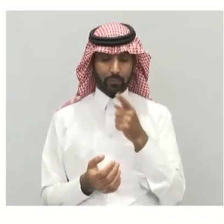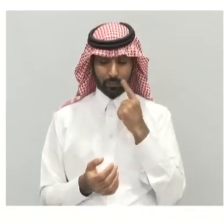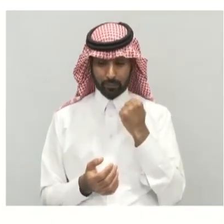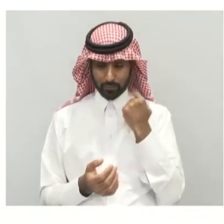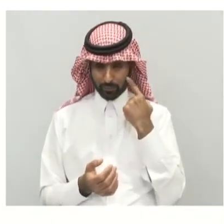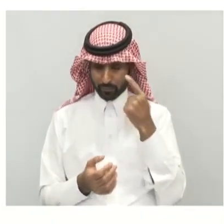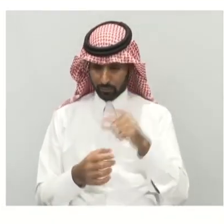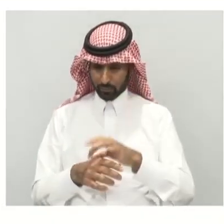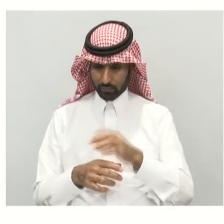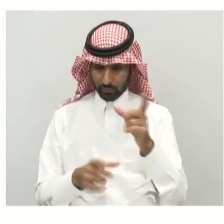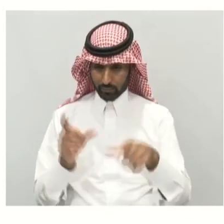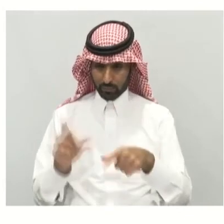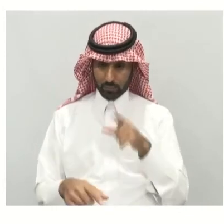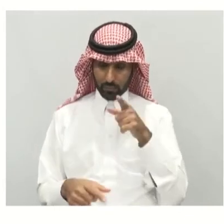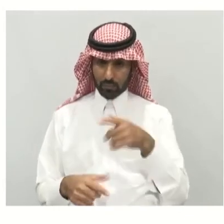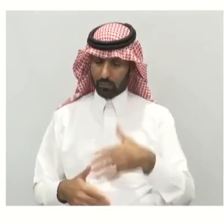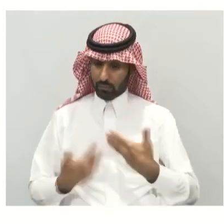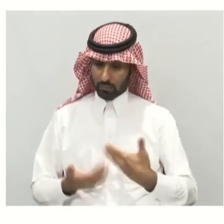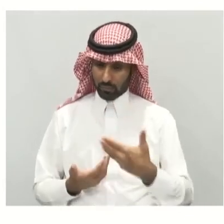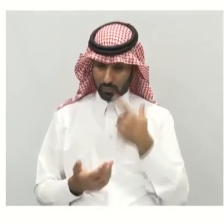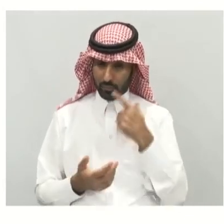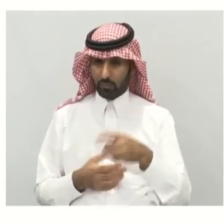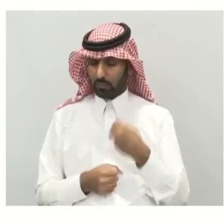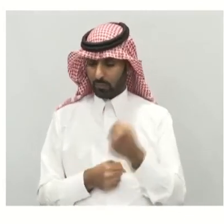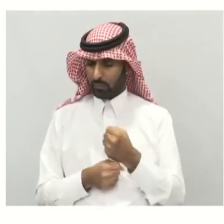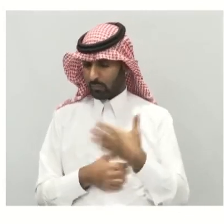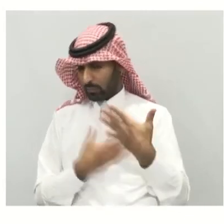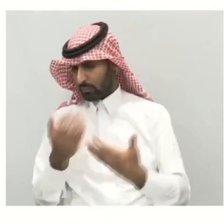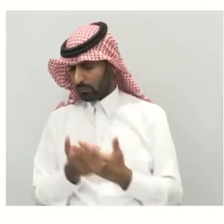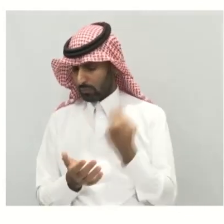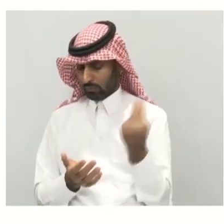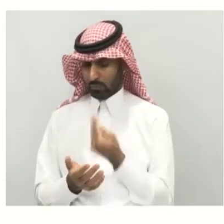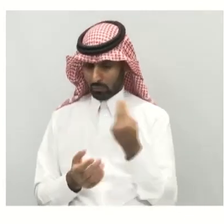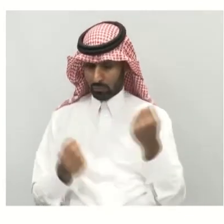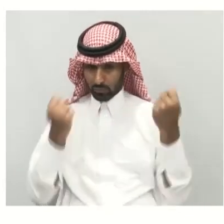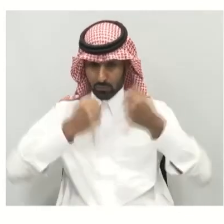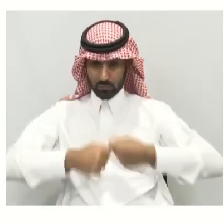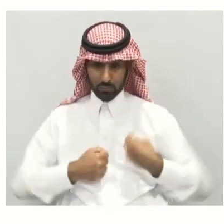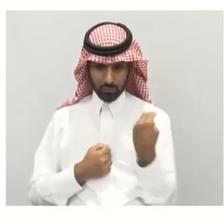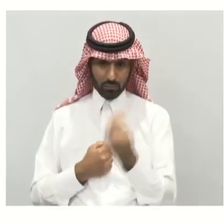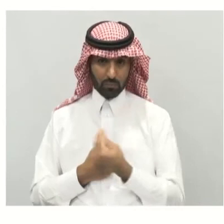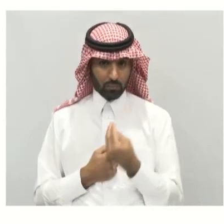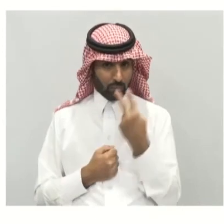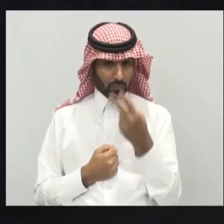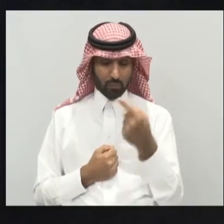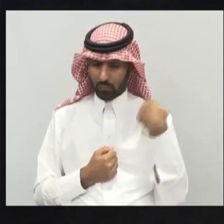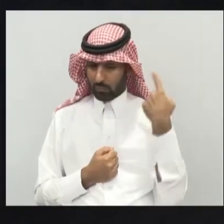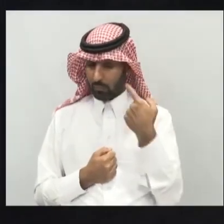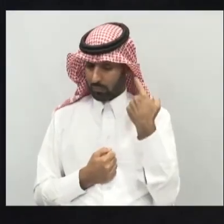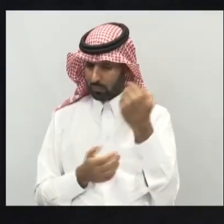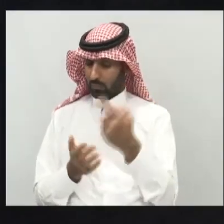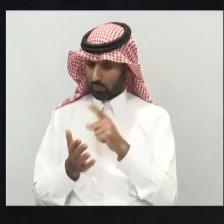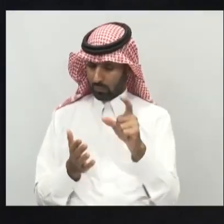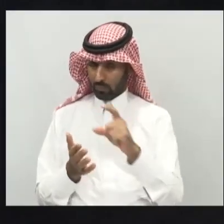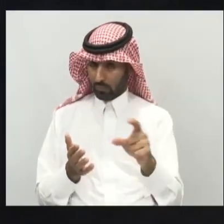do people take in your country? So you have to discuss with your friend. This is a speaking exercise. خلاص, you heard the comments, you read